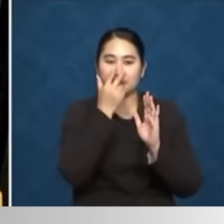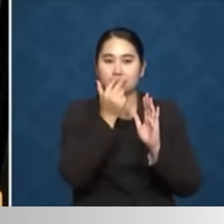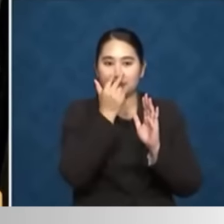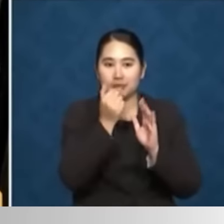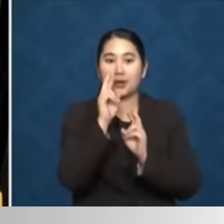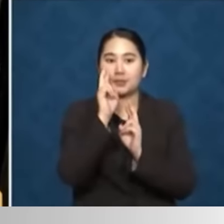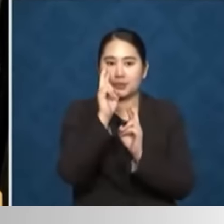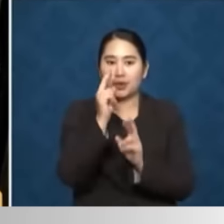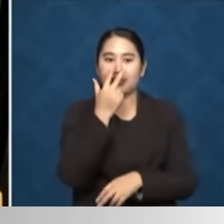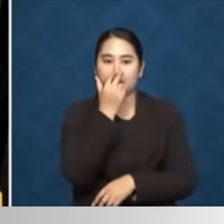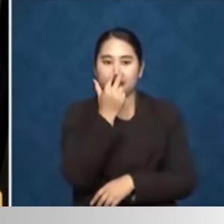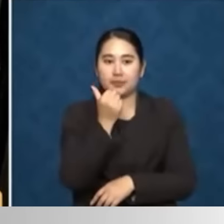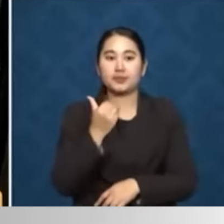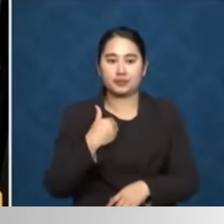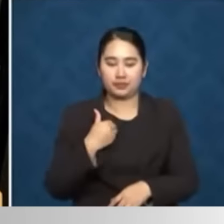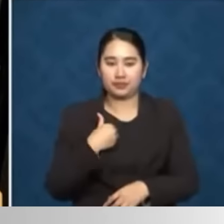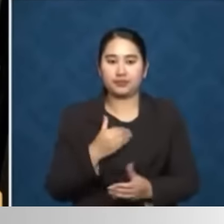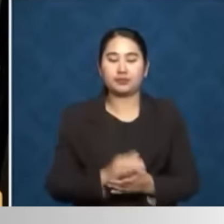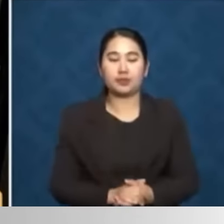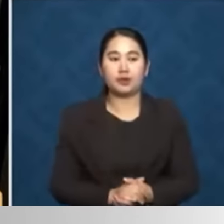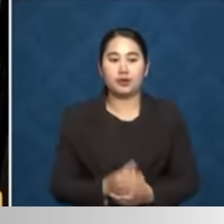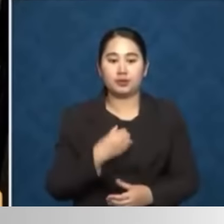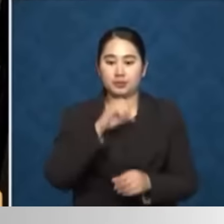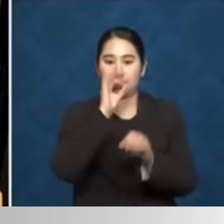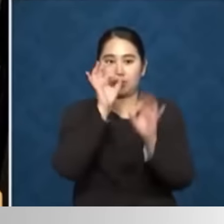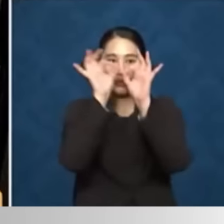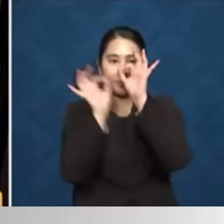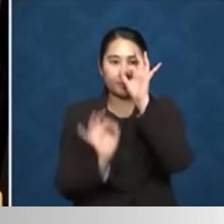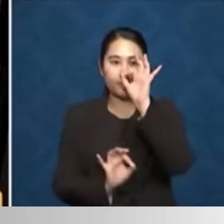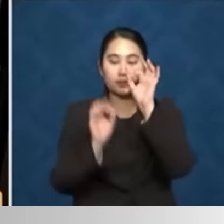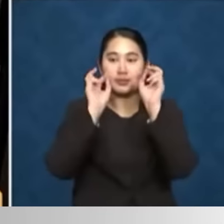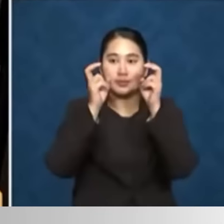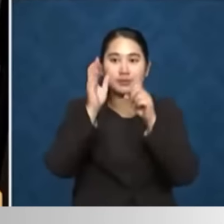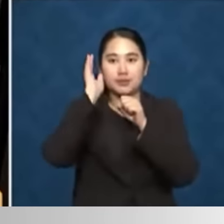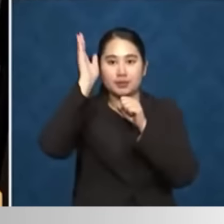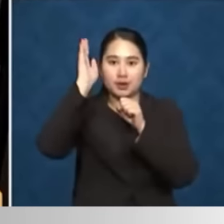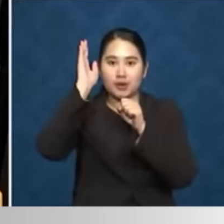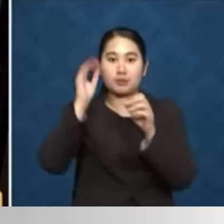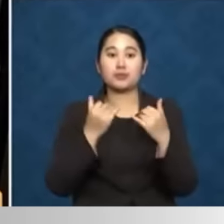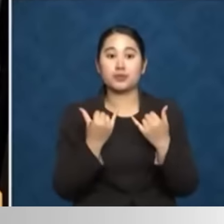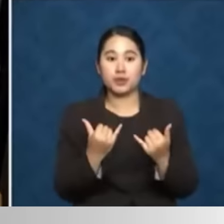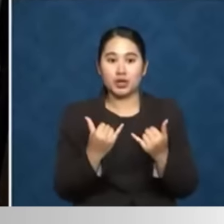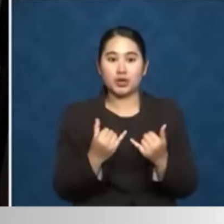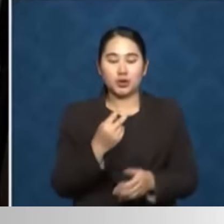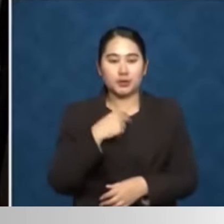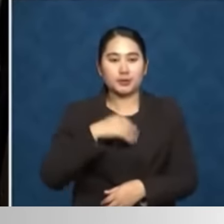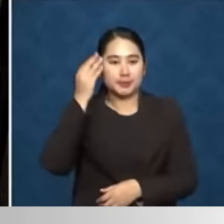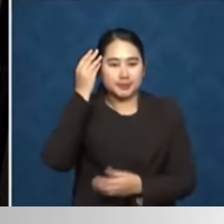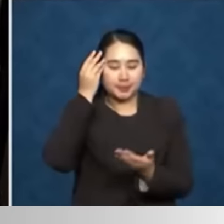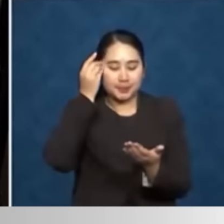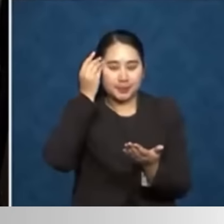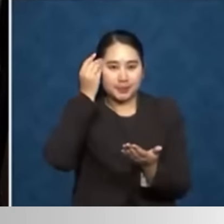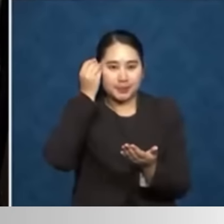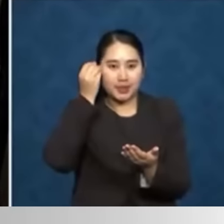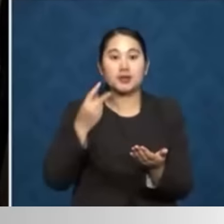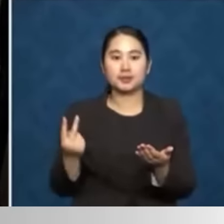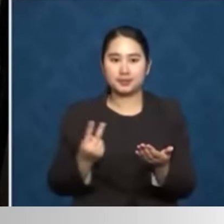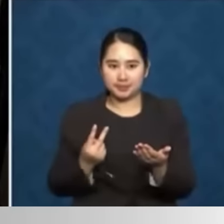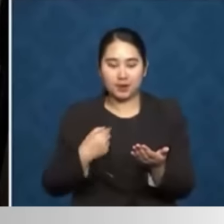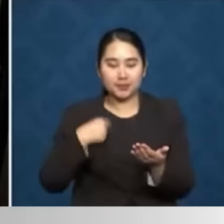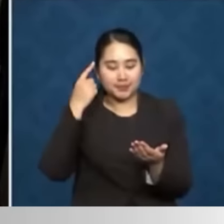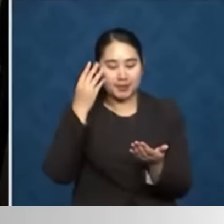นะครับเรียนกับท่านประธานเลยว่าการที่จะเขียนยติแล้วก็อภิปรายยติในวันนี้เนี่ยเป็นไปอย่างความรอบคอบระมัดระวังระหว่างท่านเอกนัทแล้วก็ผ